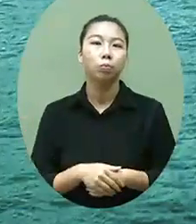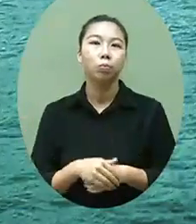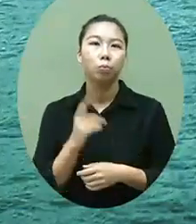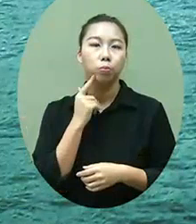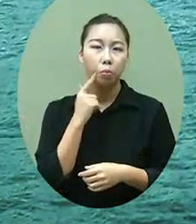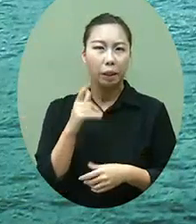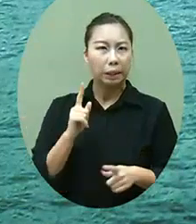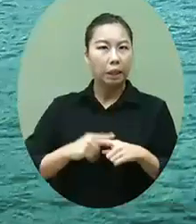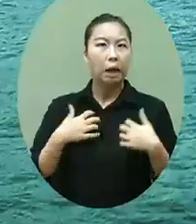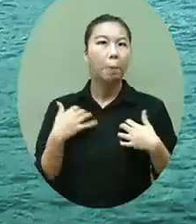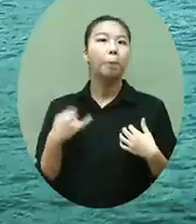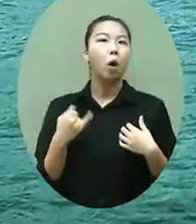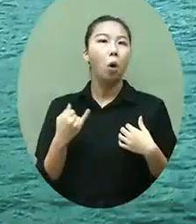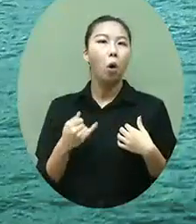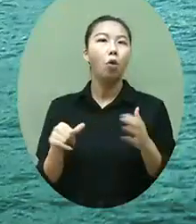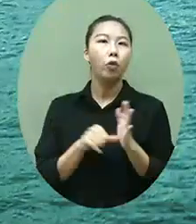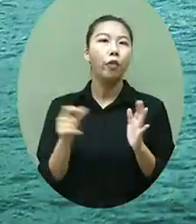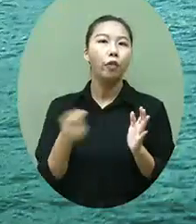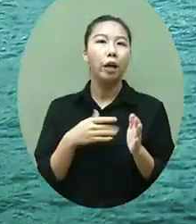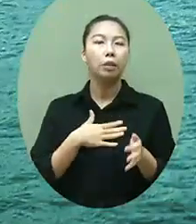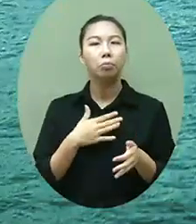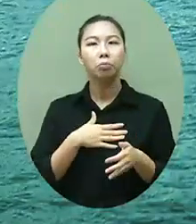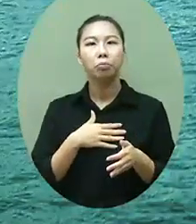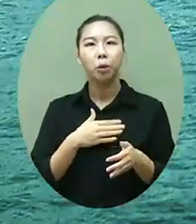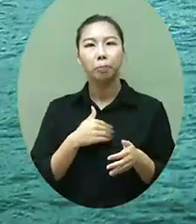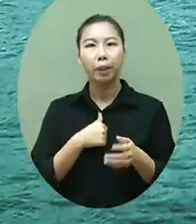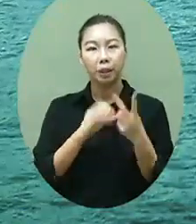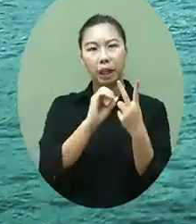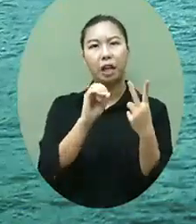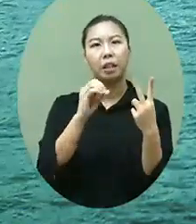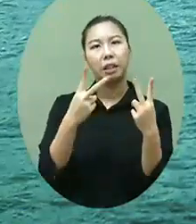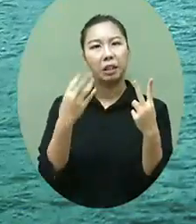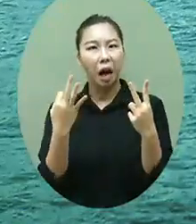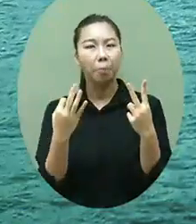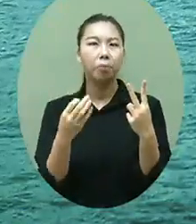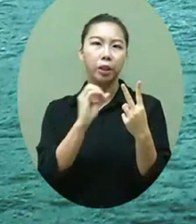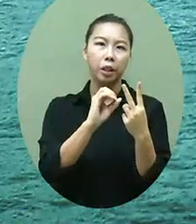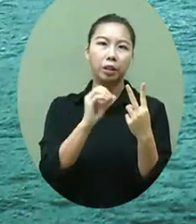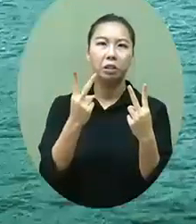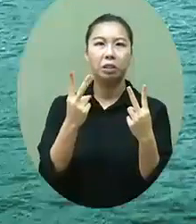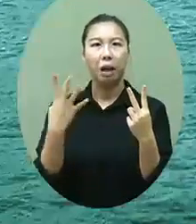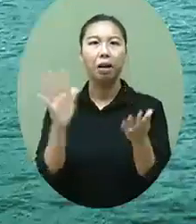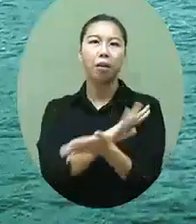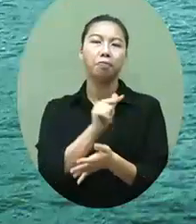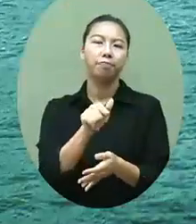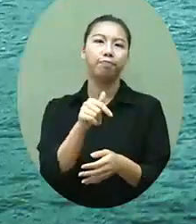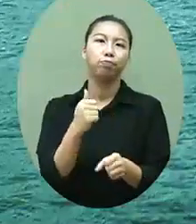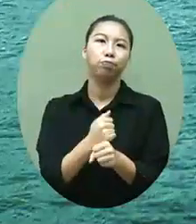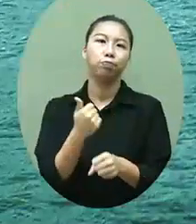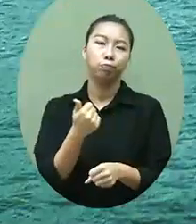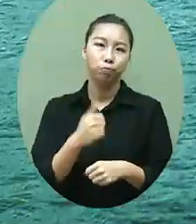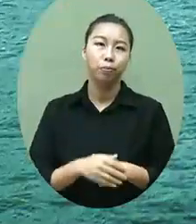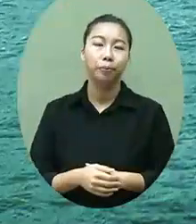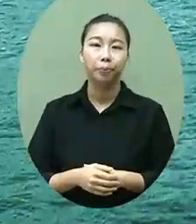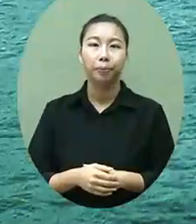就唔急得嚟嘅，咁可能咧最快都可能去到2023、2024呢啲嘅時候，我相